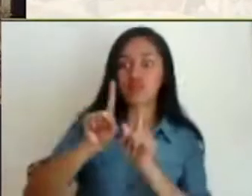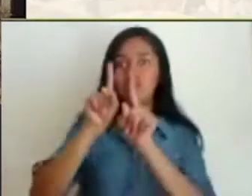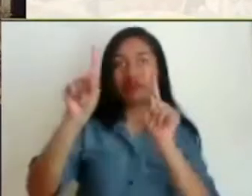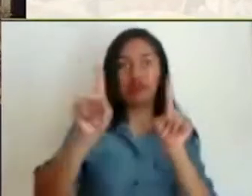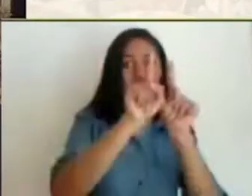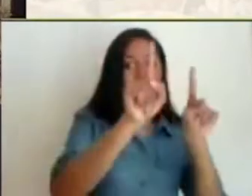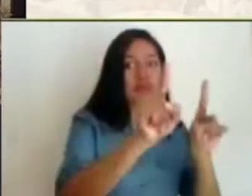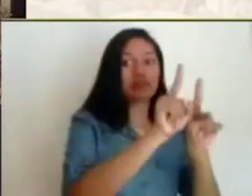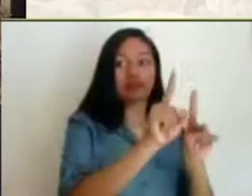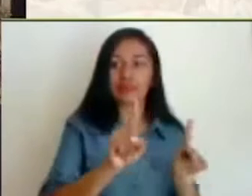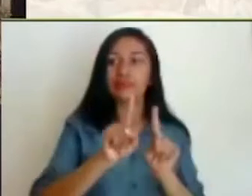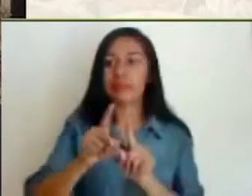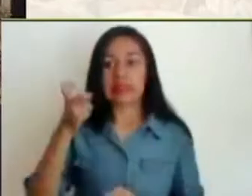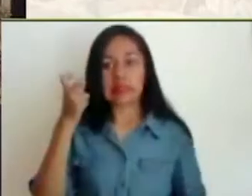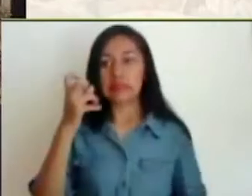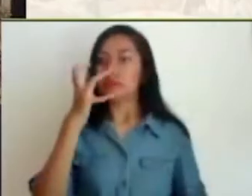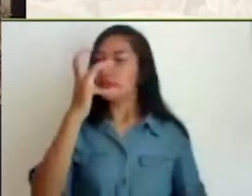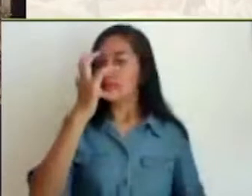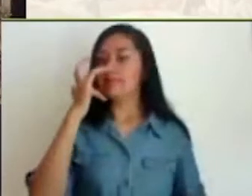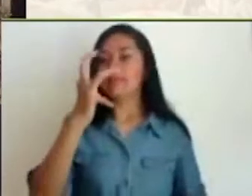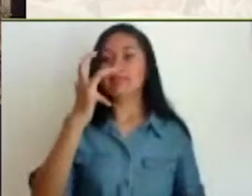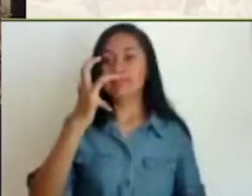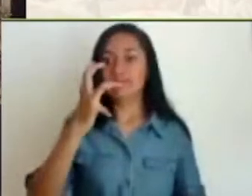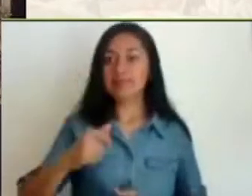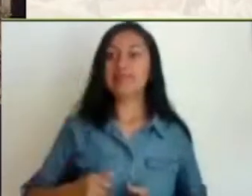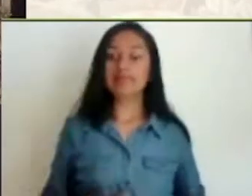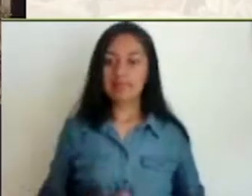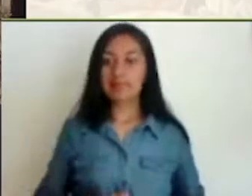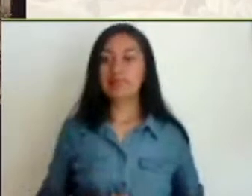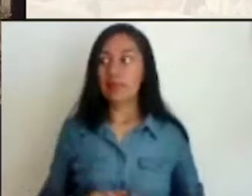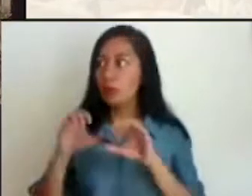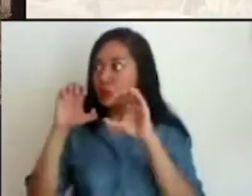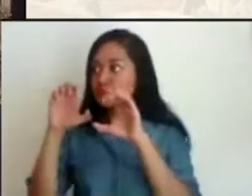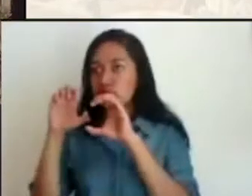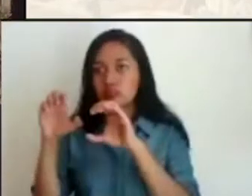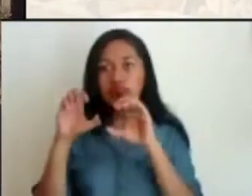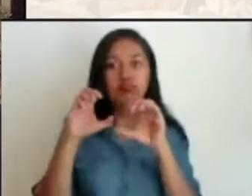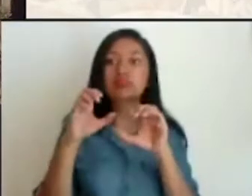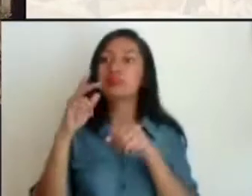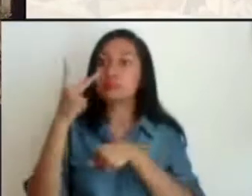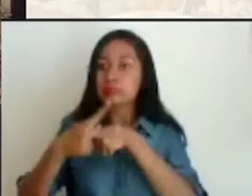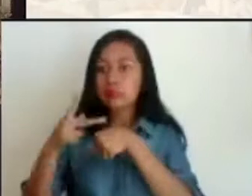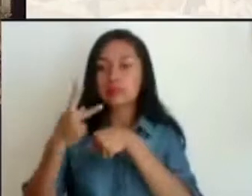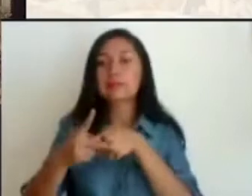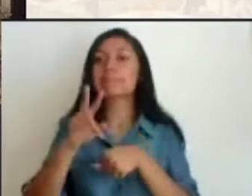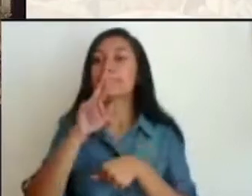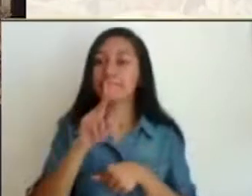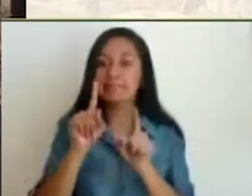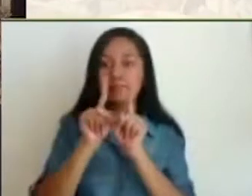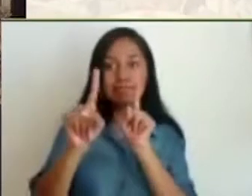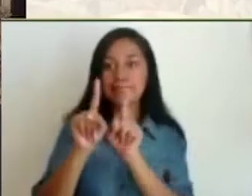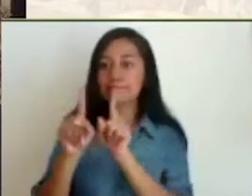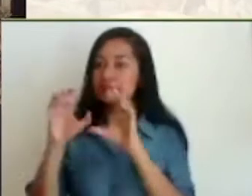Infatti, se da un lato, stante il sospetto, si rendevano necessarie le precauzioni più attente e drastiche